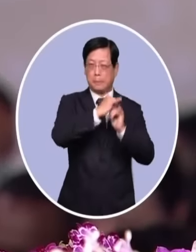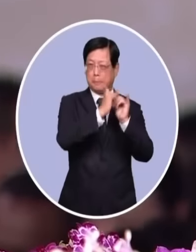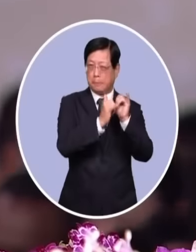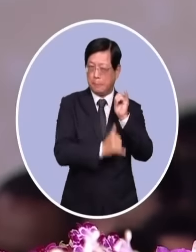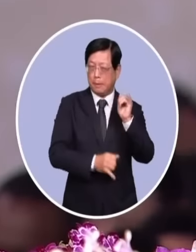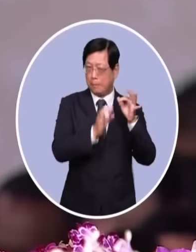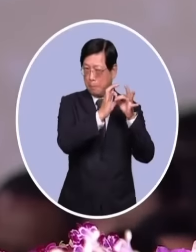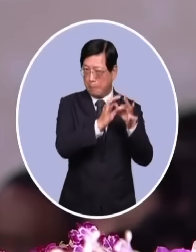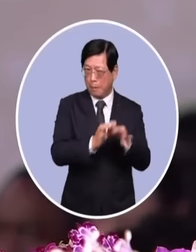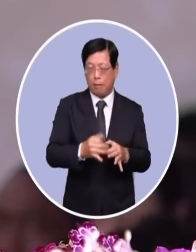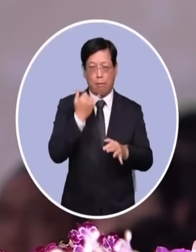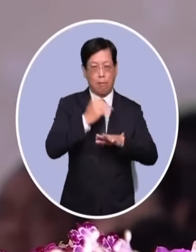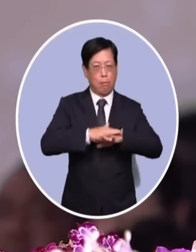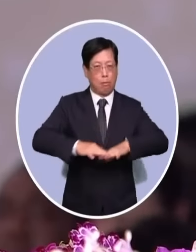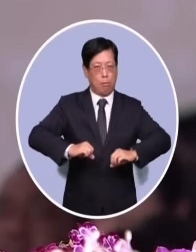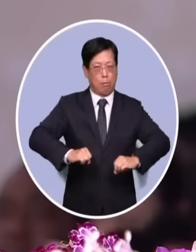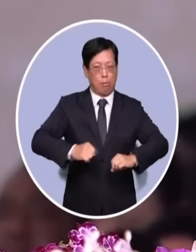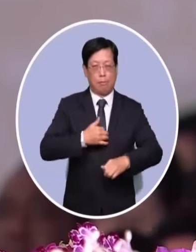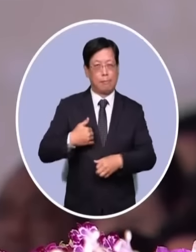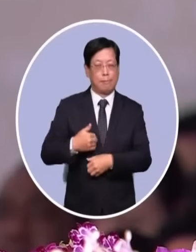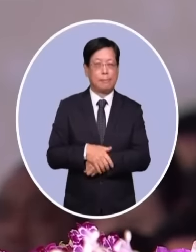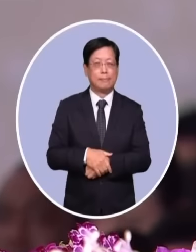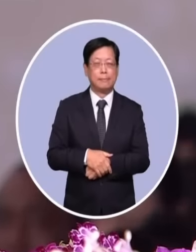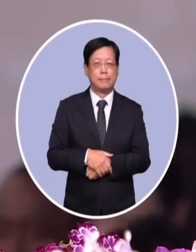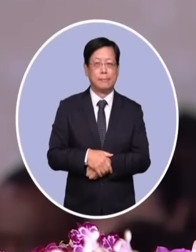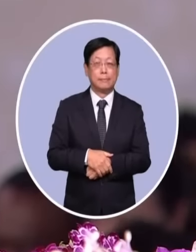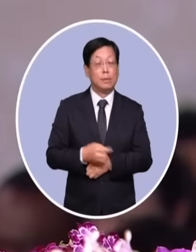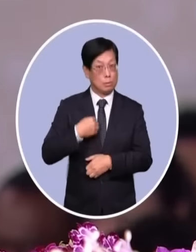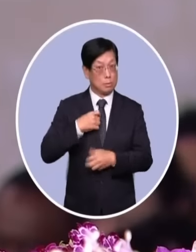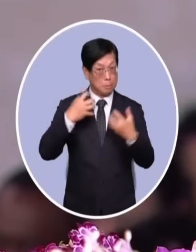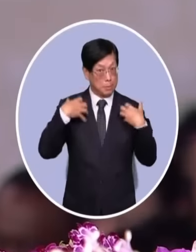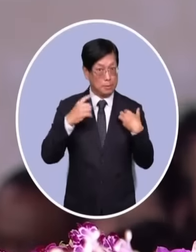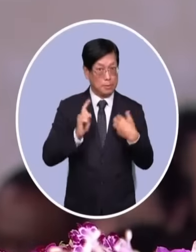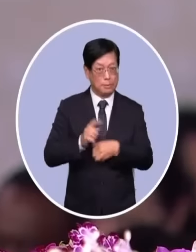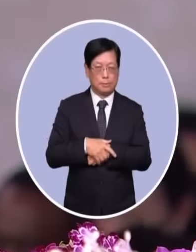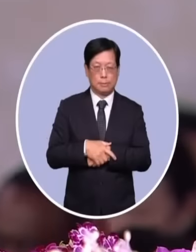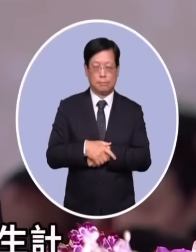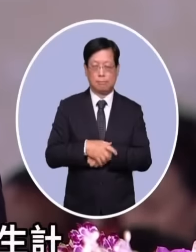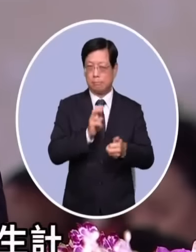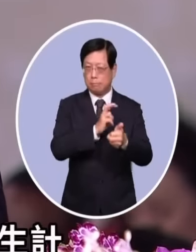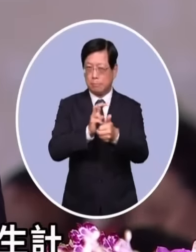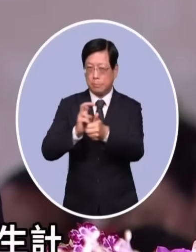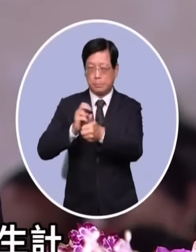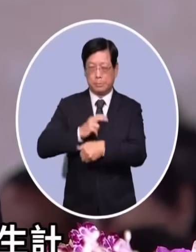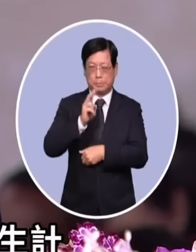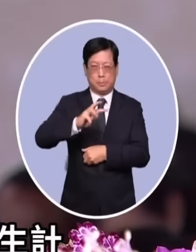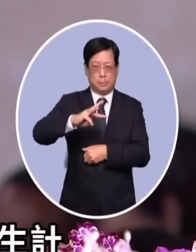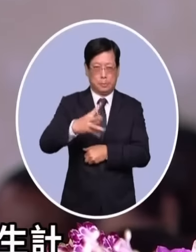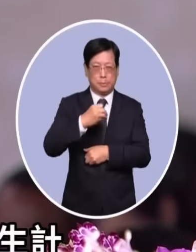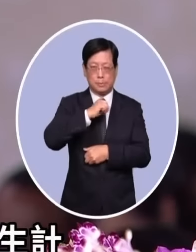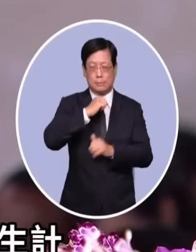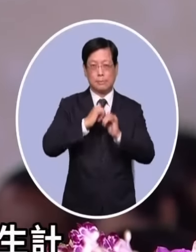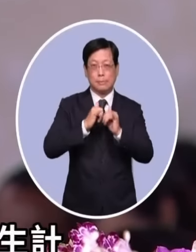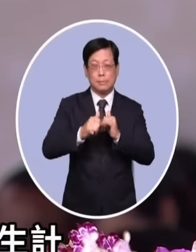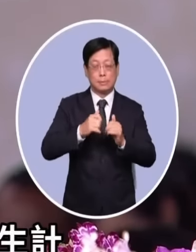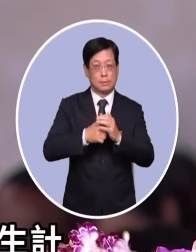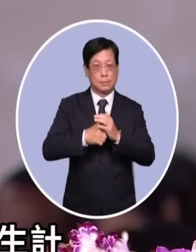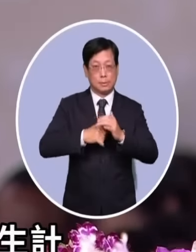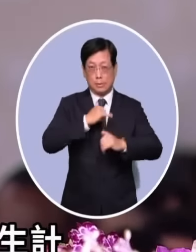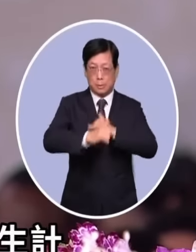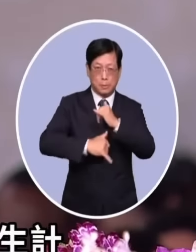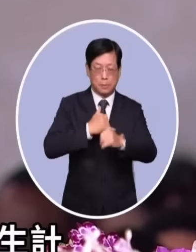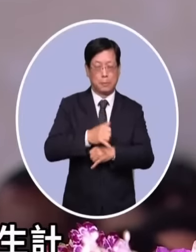皆能安身立命。我的使命更是照顾2300万台湾人民的生活